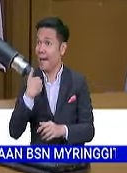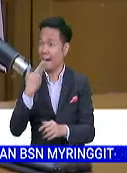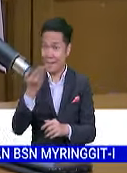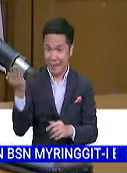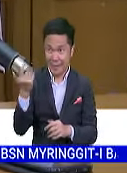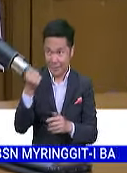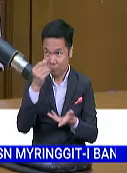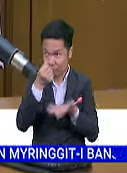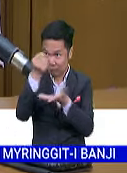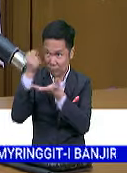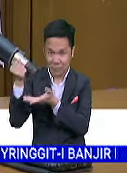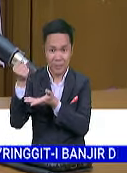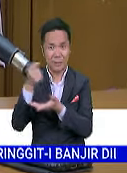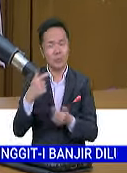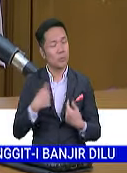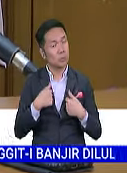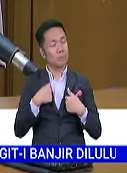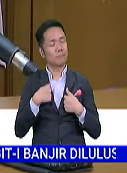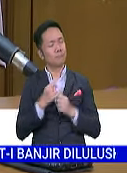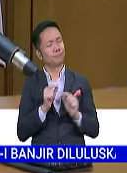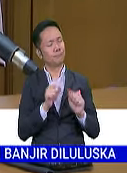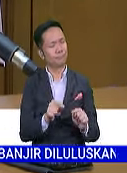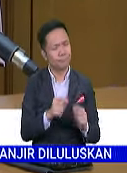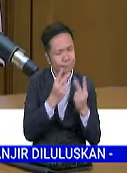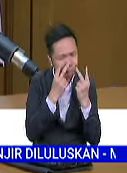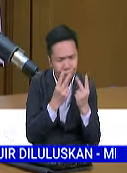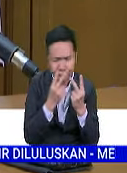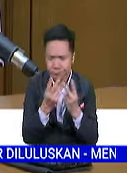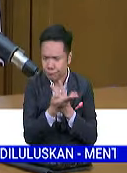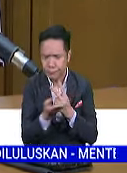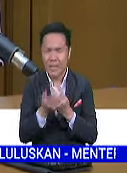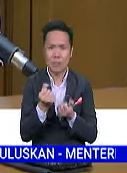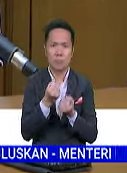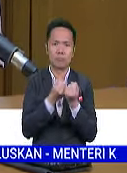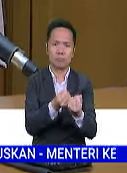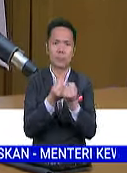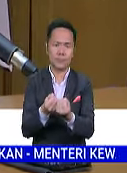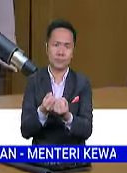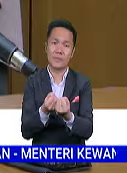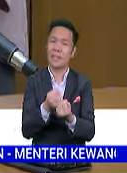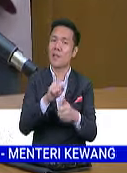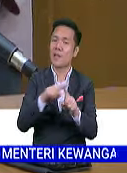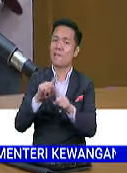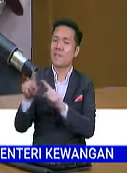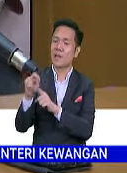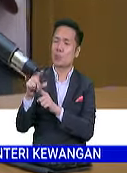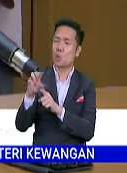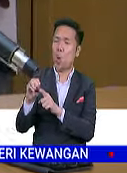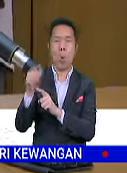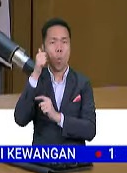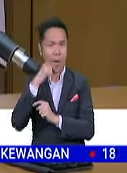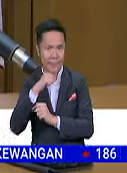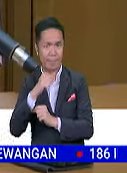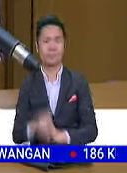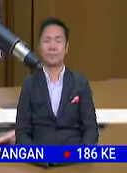Itulah tujuan kita turun pada untuk kita sama-sama memberi sokongan kepada ejh wanita